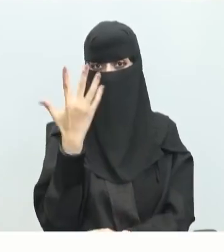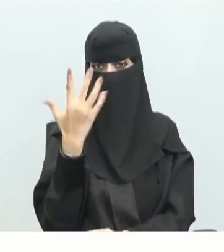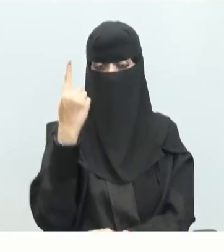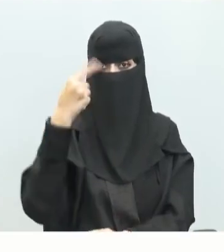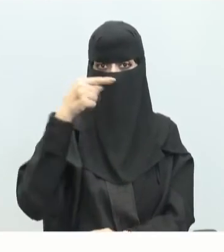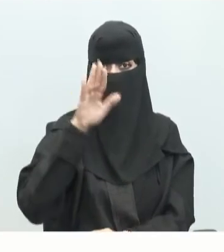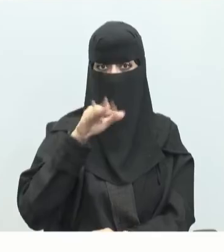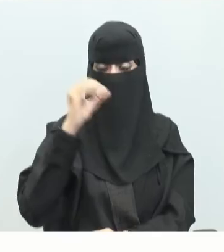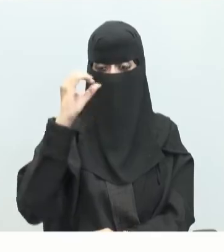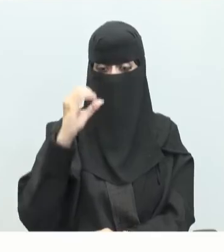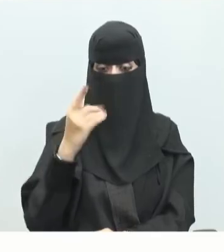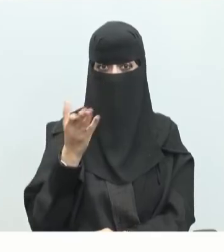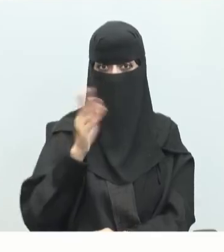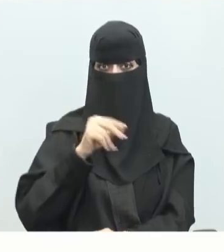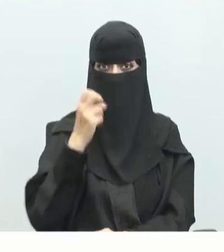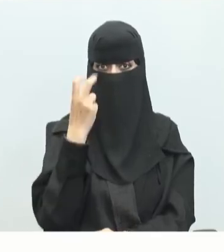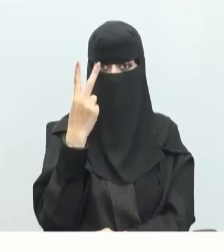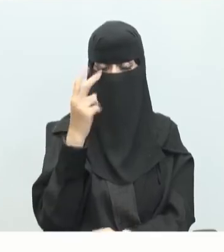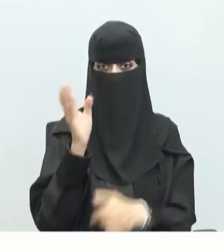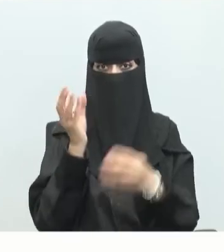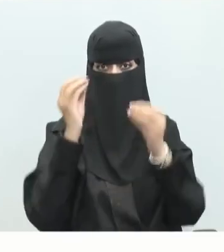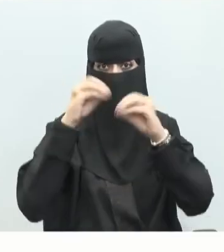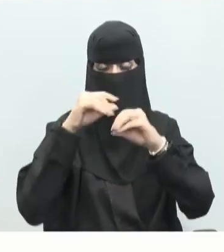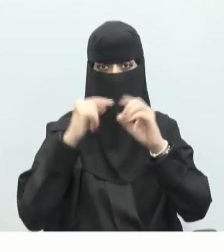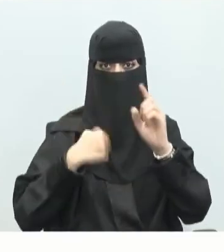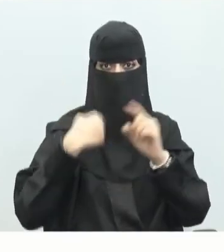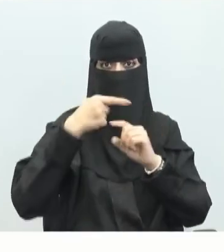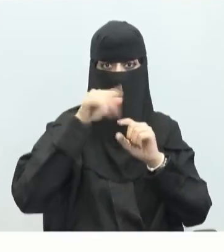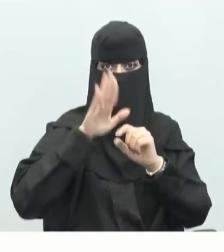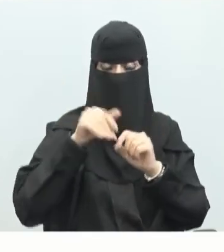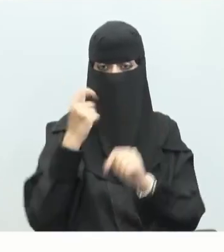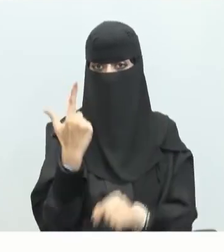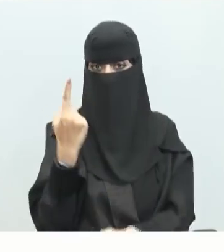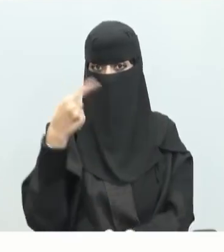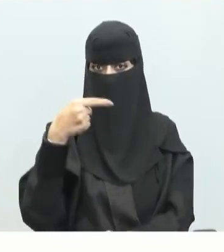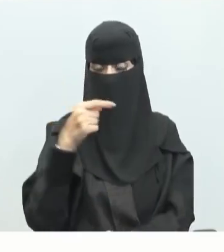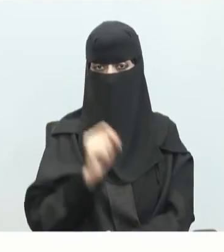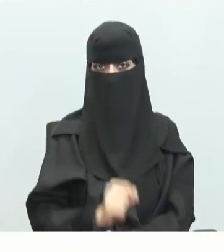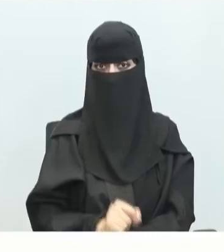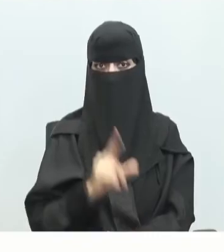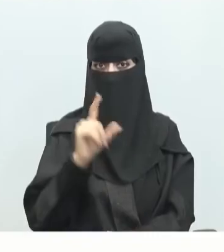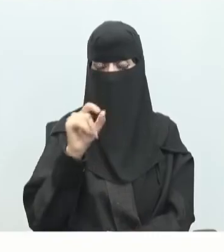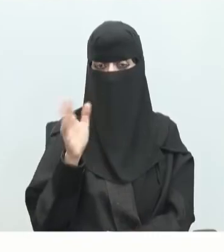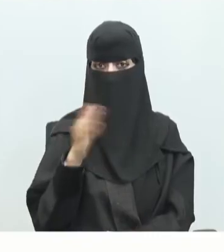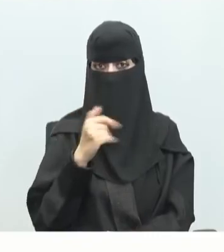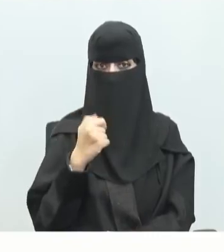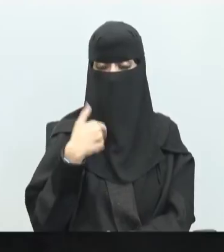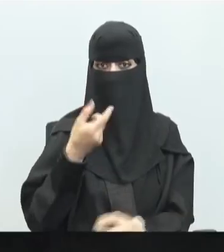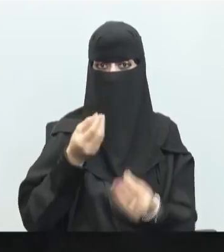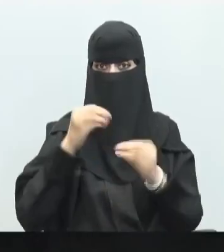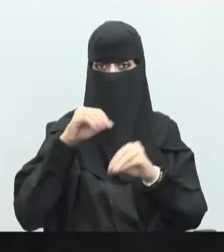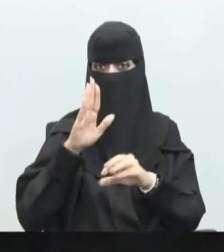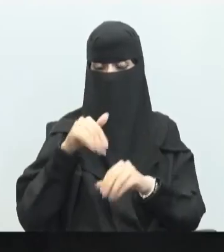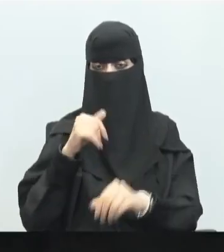قطع الارض نضيف اليها كم حتى نصل الى العدد 17 احسنت النضيف ايضا